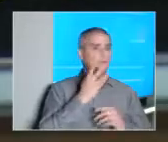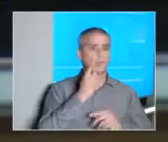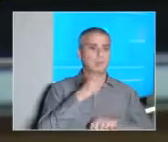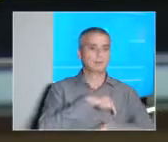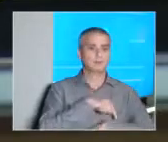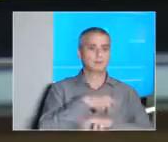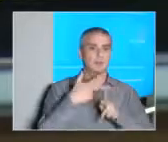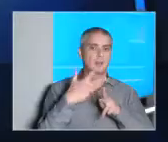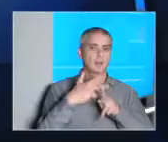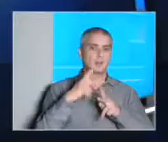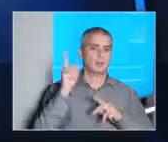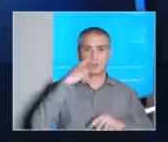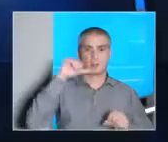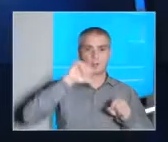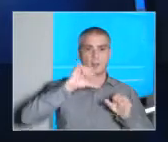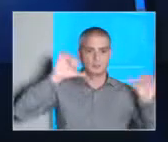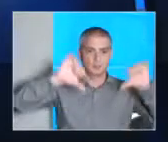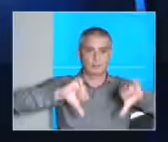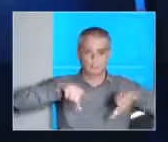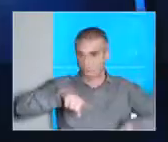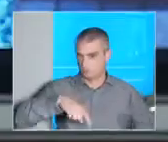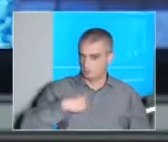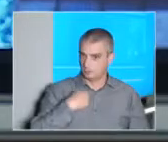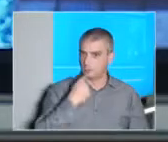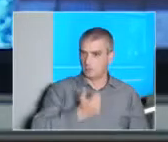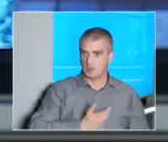זמן ייקח לנקות את כל הדלקים שנשתכלו.